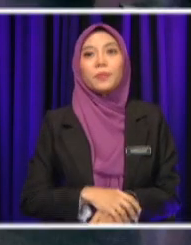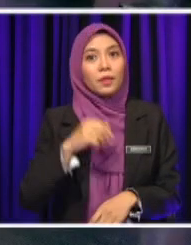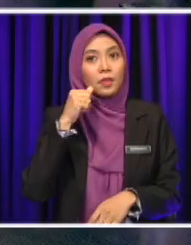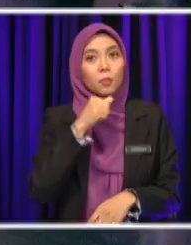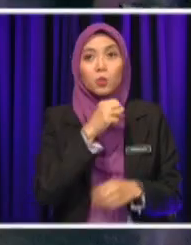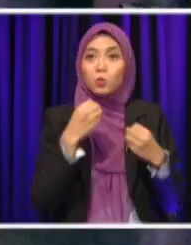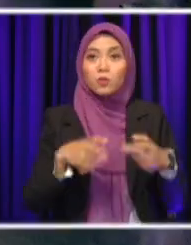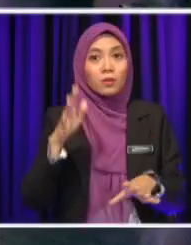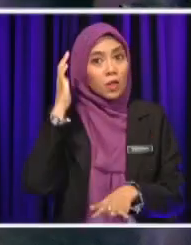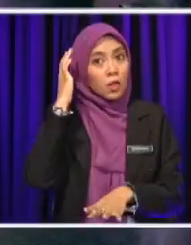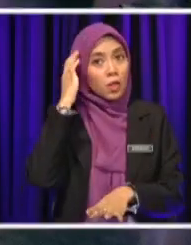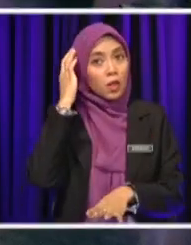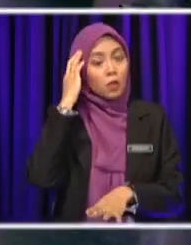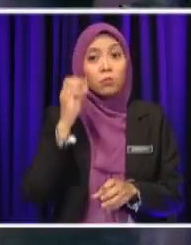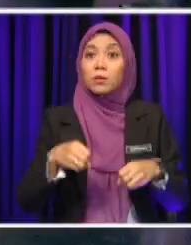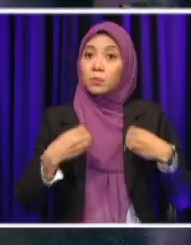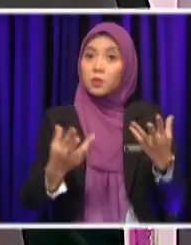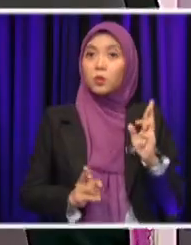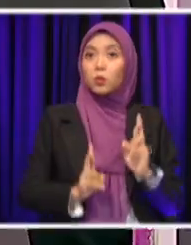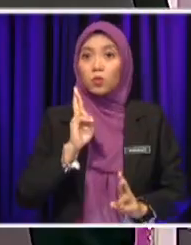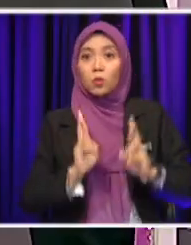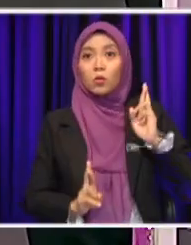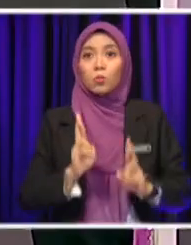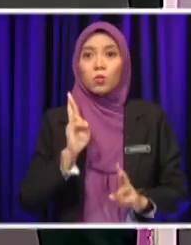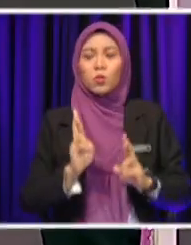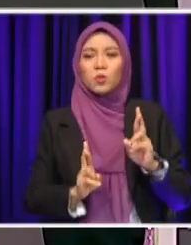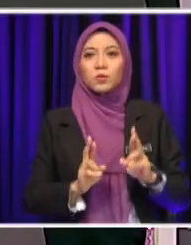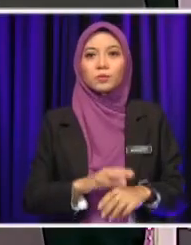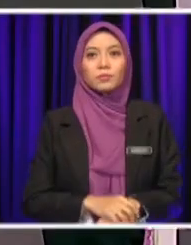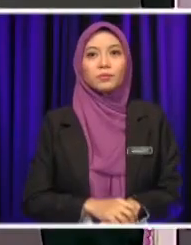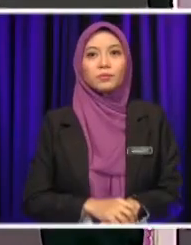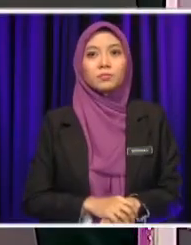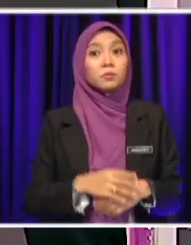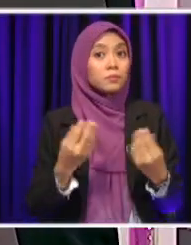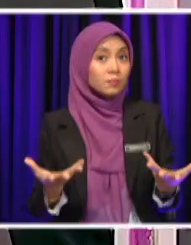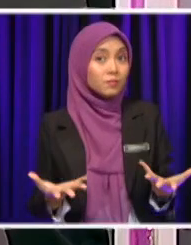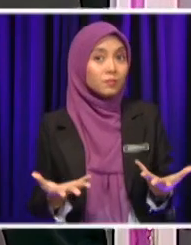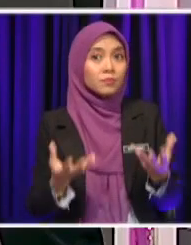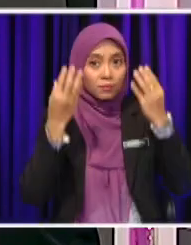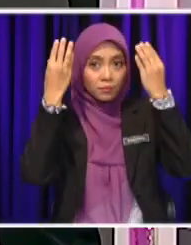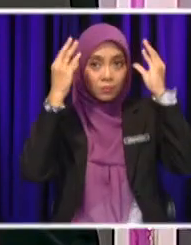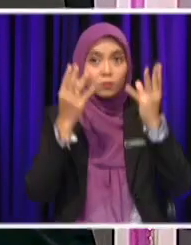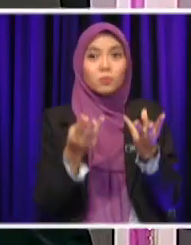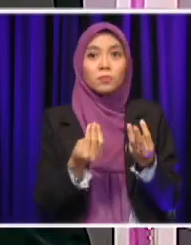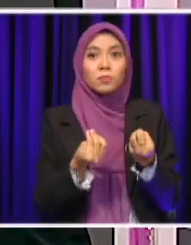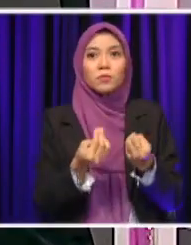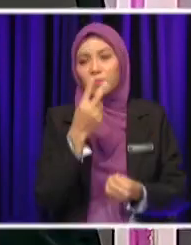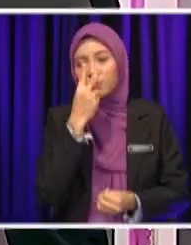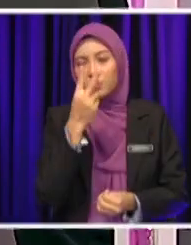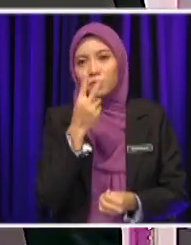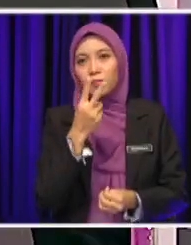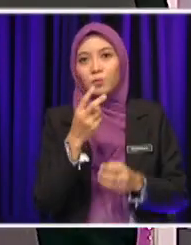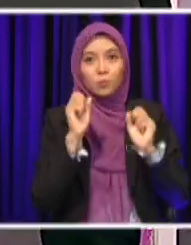mana robot ini berfungsi kan. Ada air macam mana, tak ada air macam mana. Tapi cikgu nak tengok Aiman boleh jawab ke tak apa